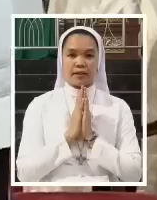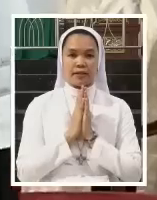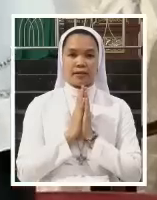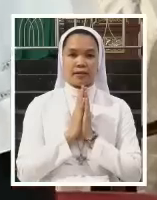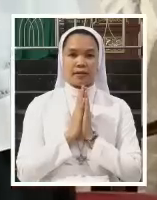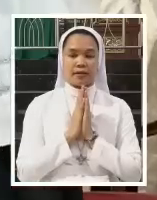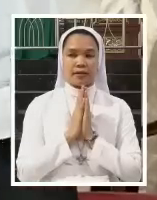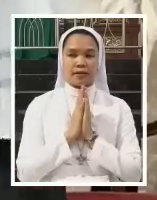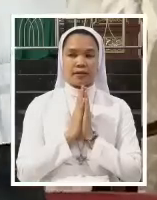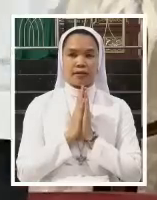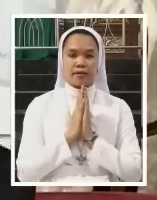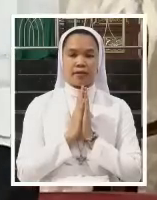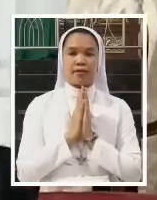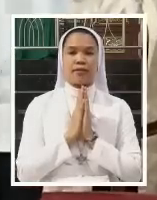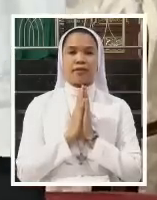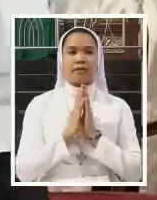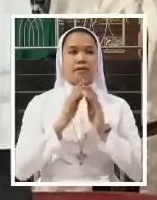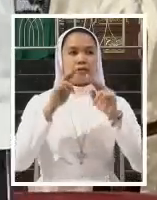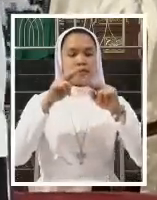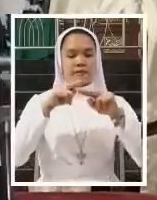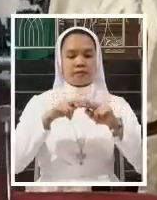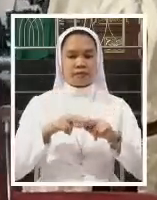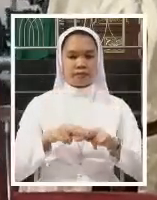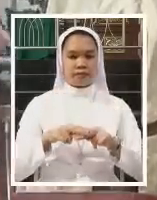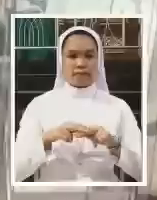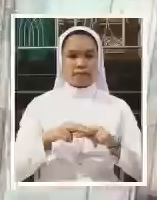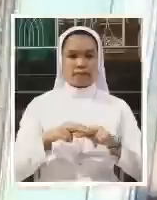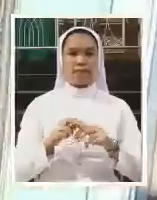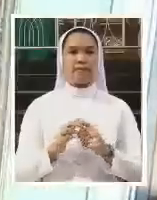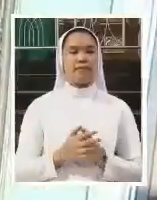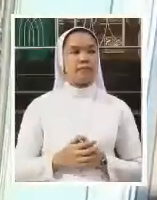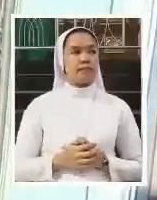Amen. Matukaw po ang gabos.